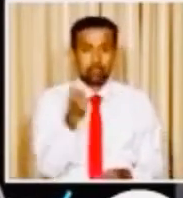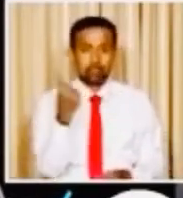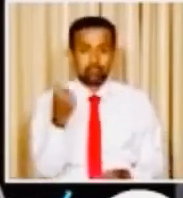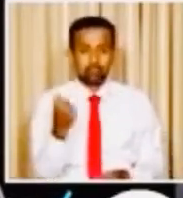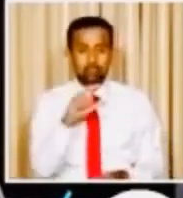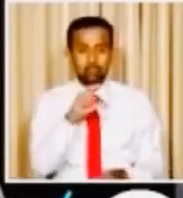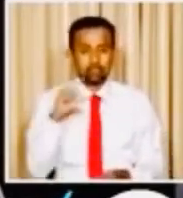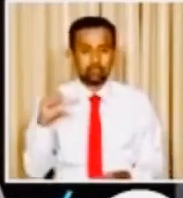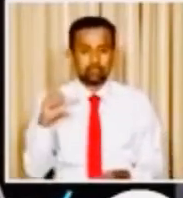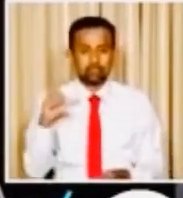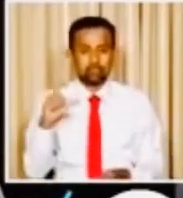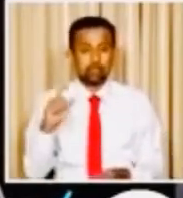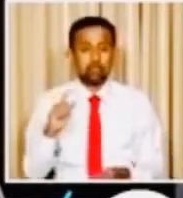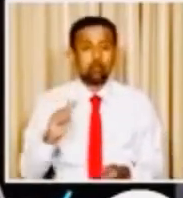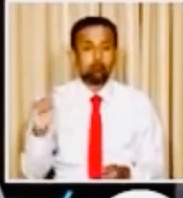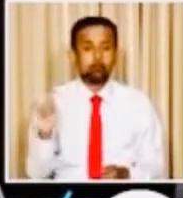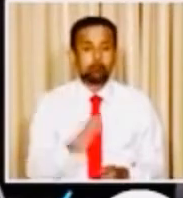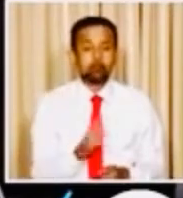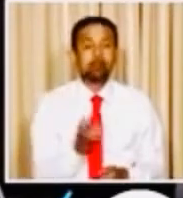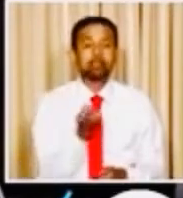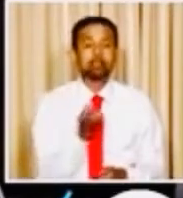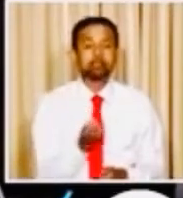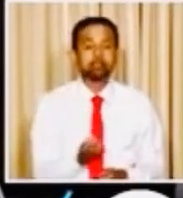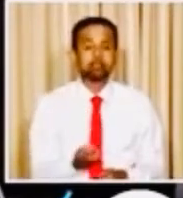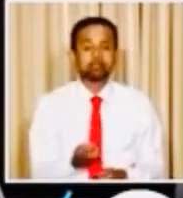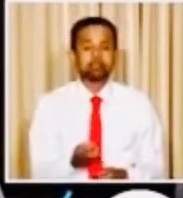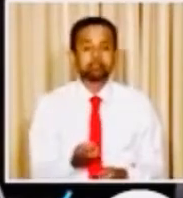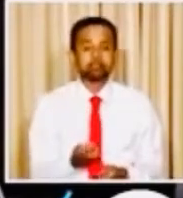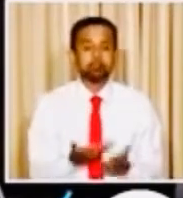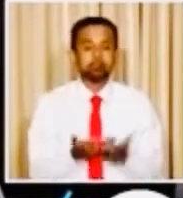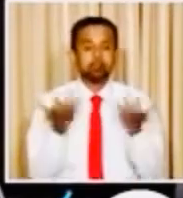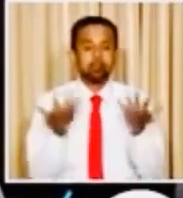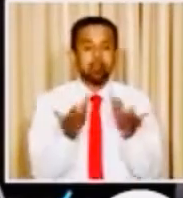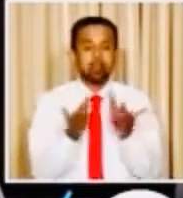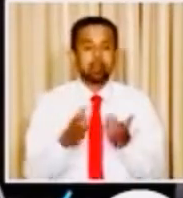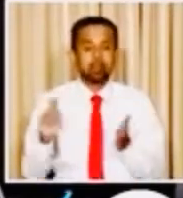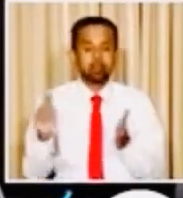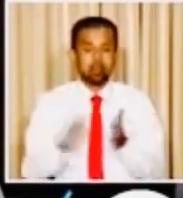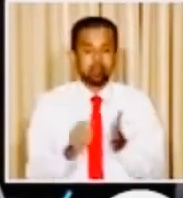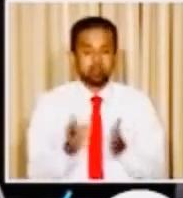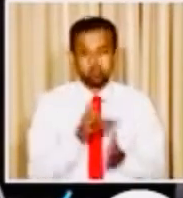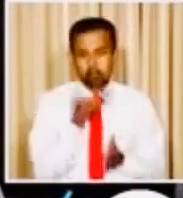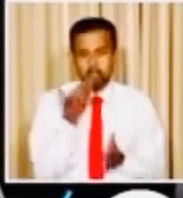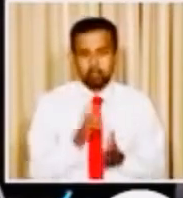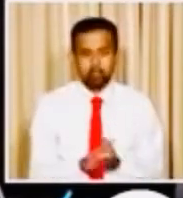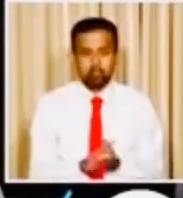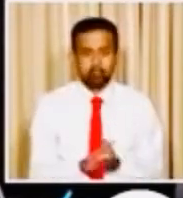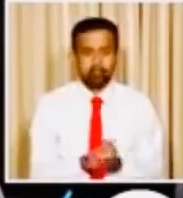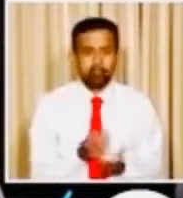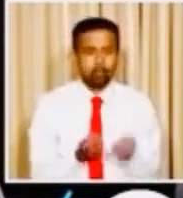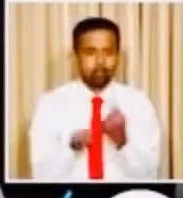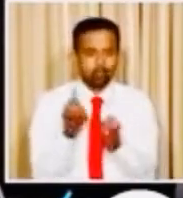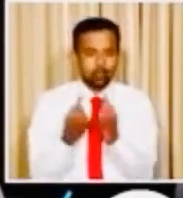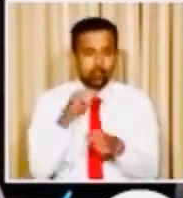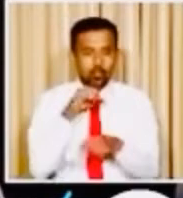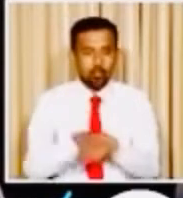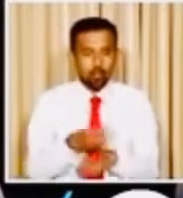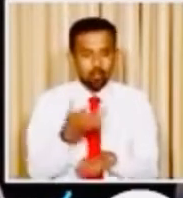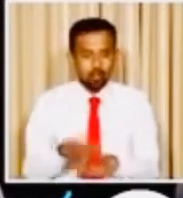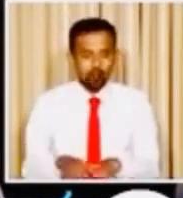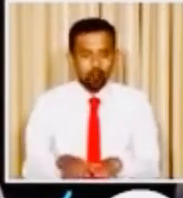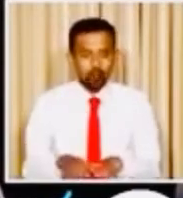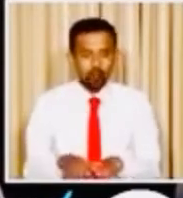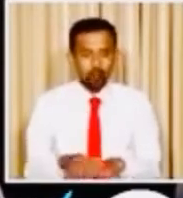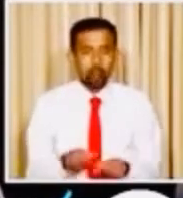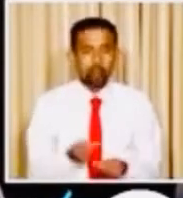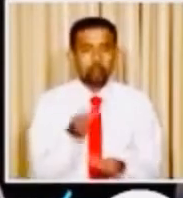1000 450cc සිට 1000 දක්වා අය කළ යුතු ගණන්, ඒකෙන් විශාල මුදලක් අපිට ලබා ගැනීමේ හැකියාව තියෙනවා. සමීක්ෂණ වලින් හෙළිවෙලා තියෙනවා ඒ වාර්තා අපි